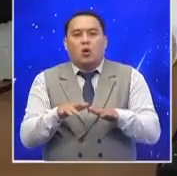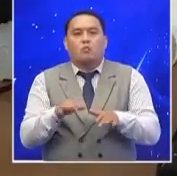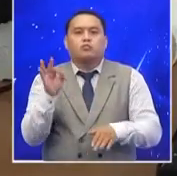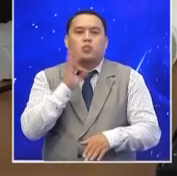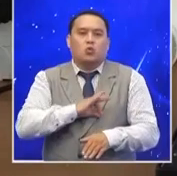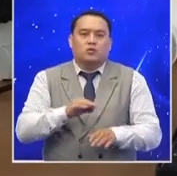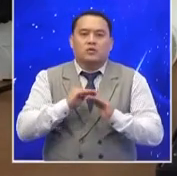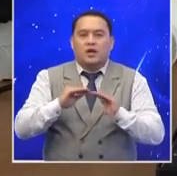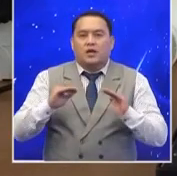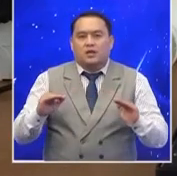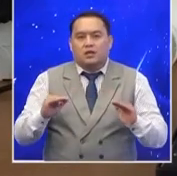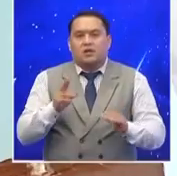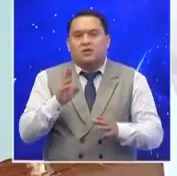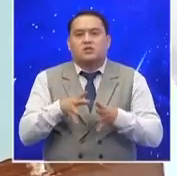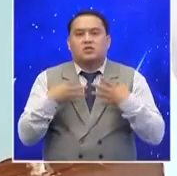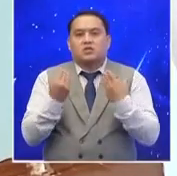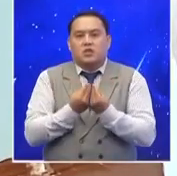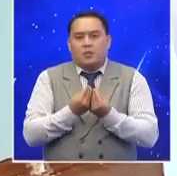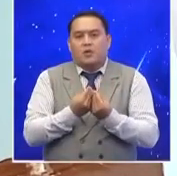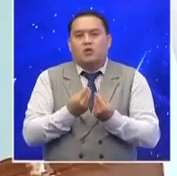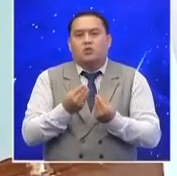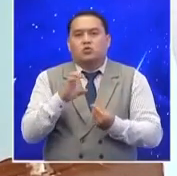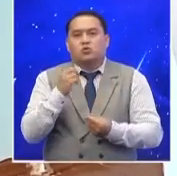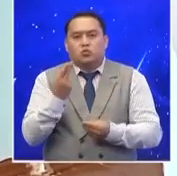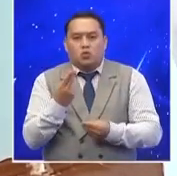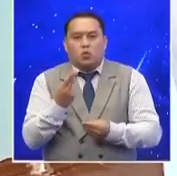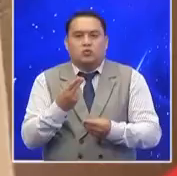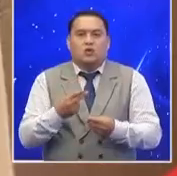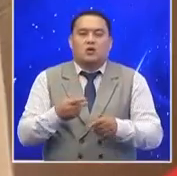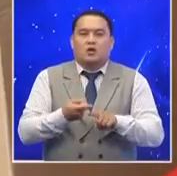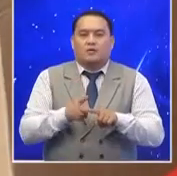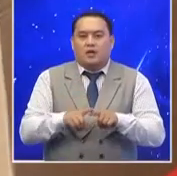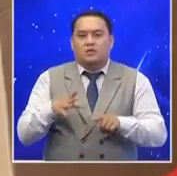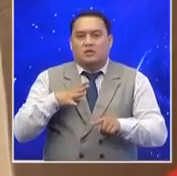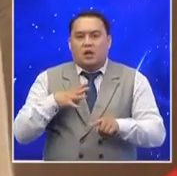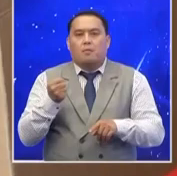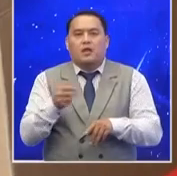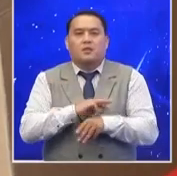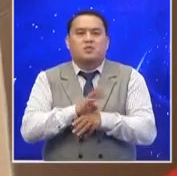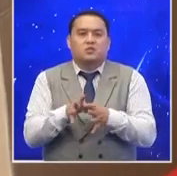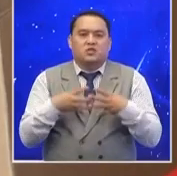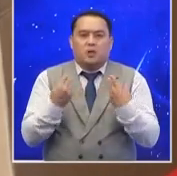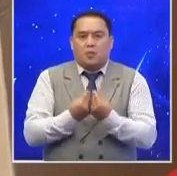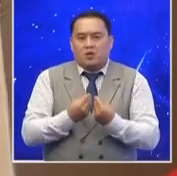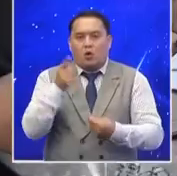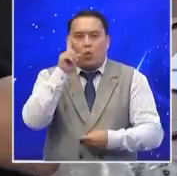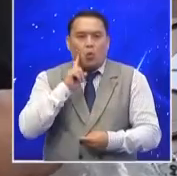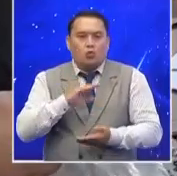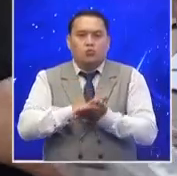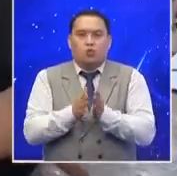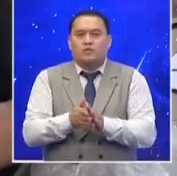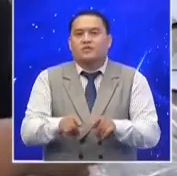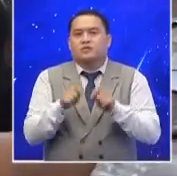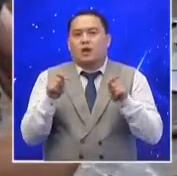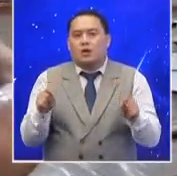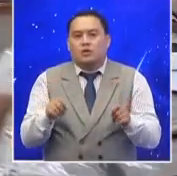в пользование школьникам, чьи семьи имеют статус социально уязвимых слоев населения. Для комфортного обучения будут созданы все условия.